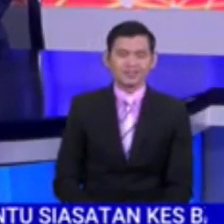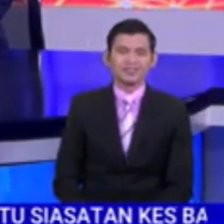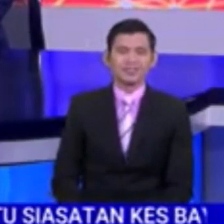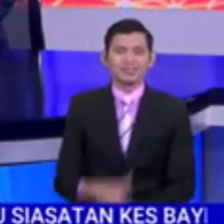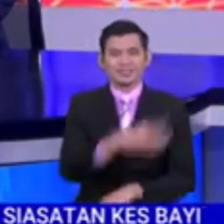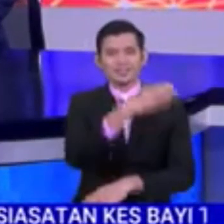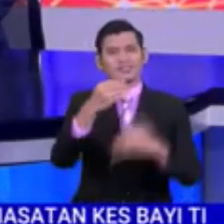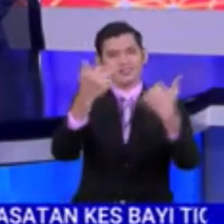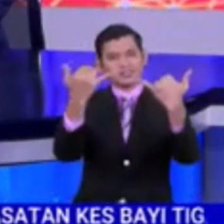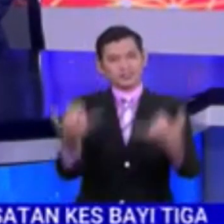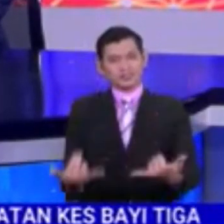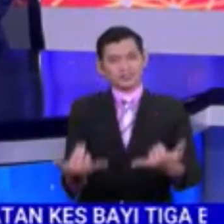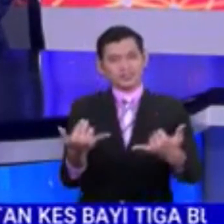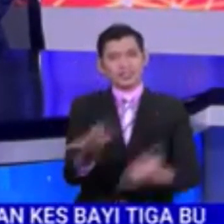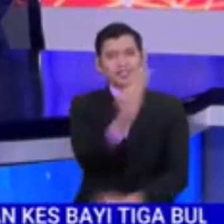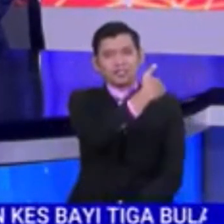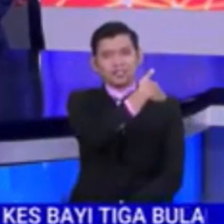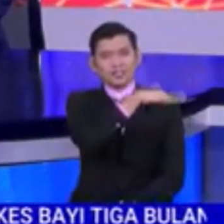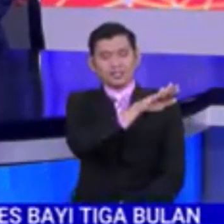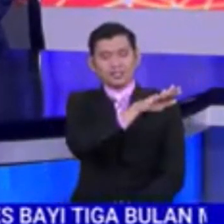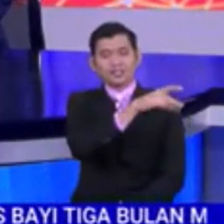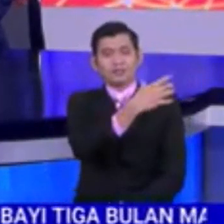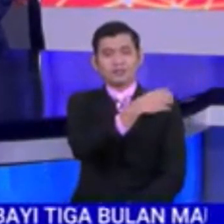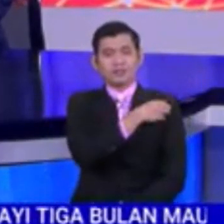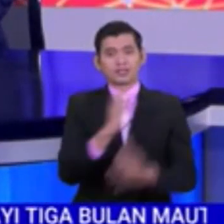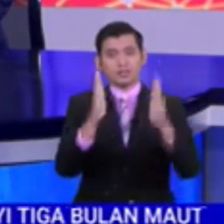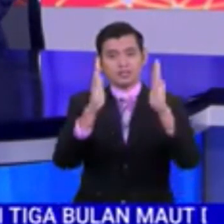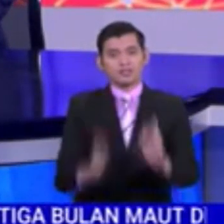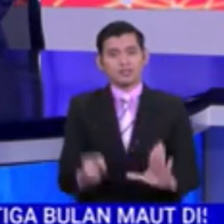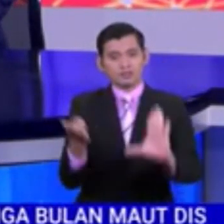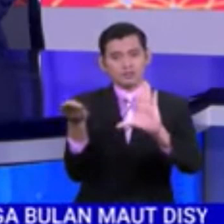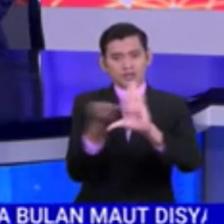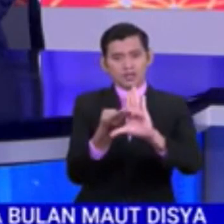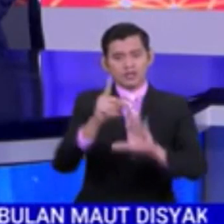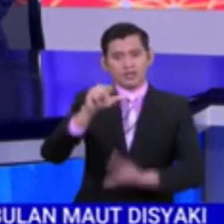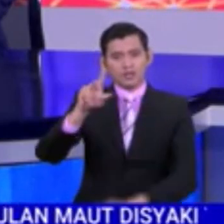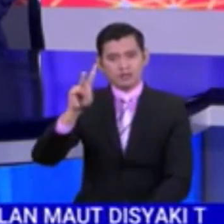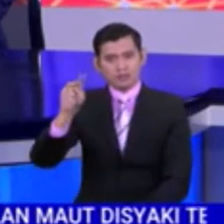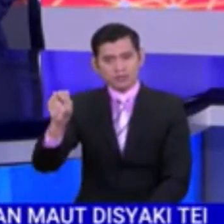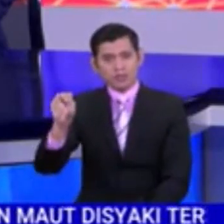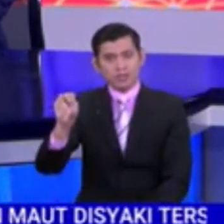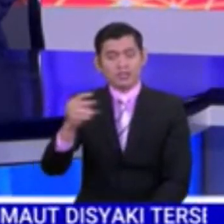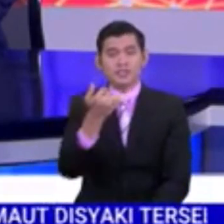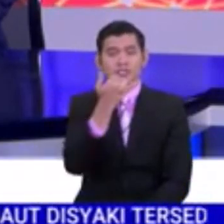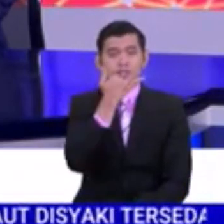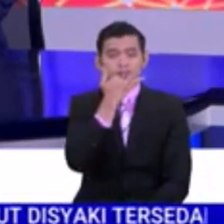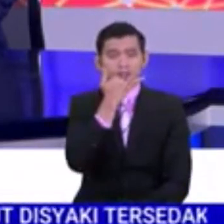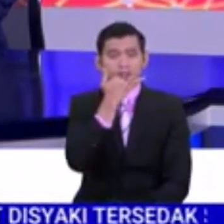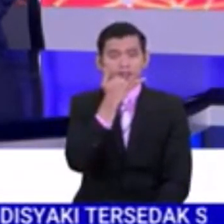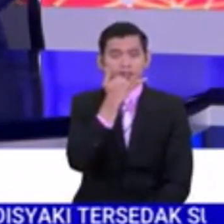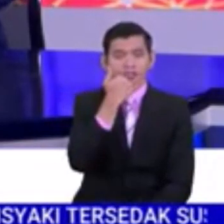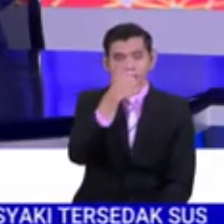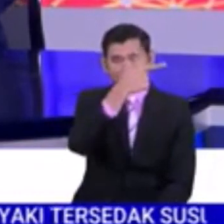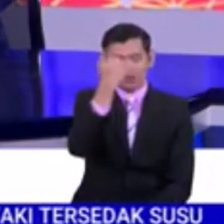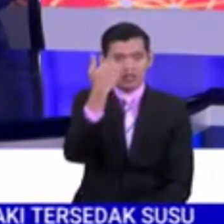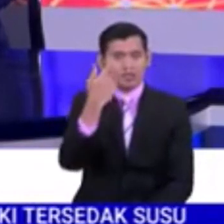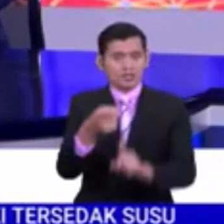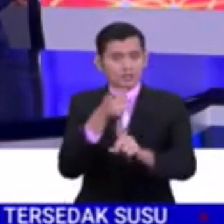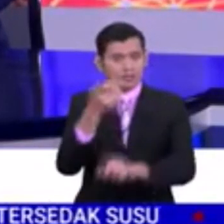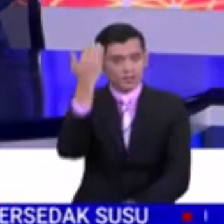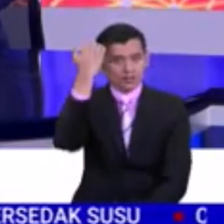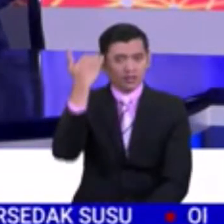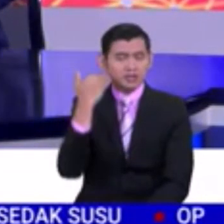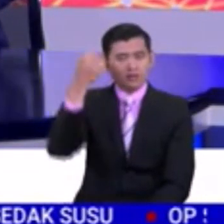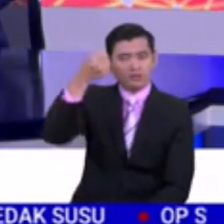Ya, dan ini pula susulan bekas pegawai bank Goldman Sachs Roger Ng yang didapati bersalah oleh Mahkamah Brooklyn, Amerika